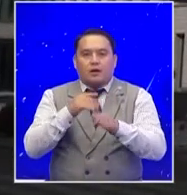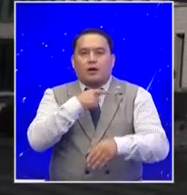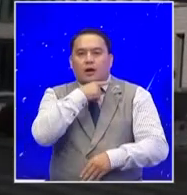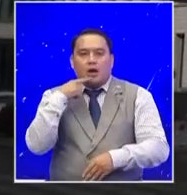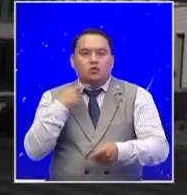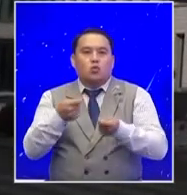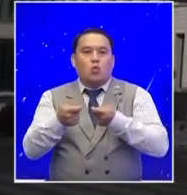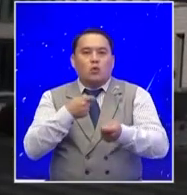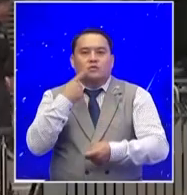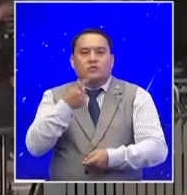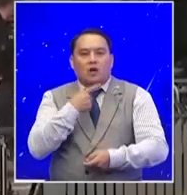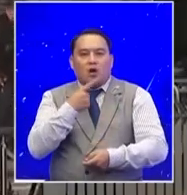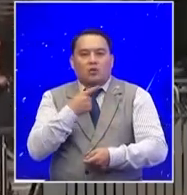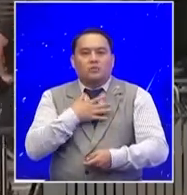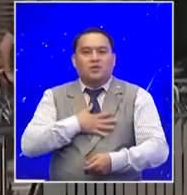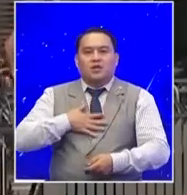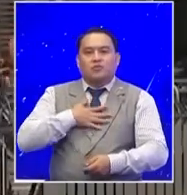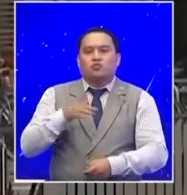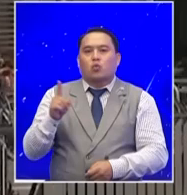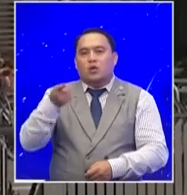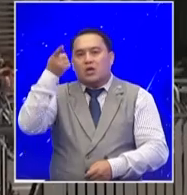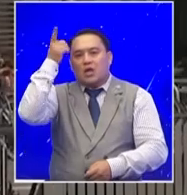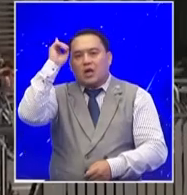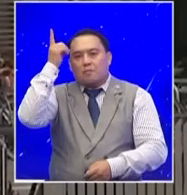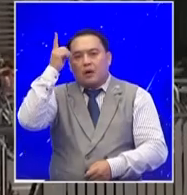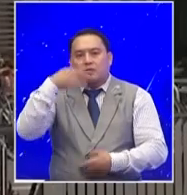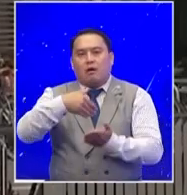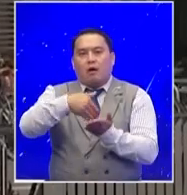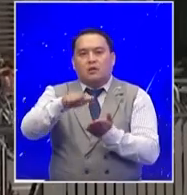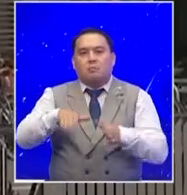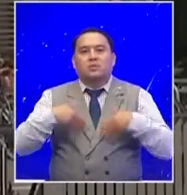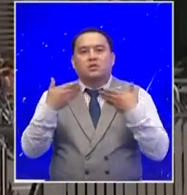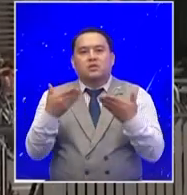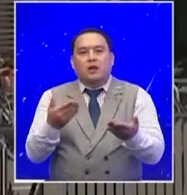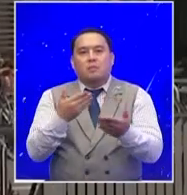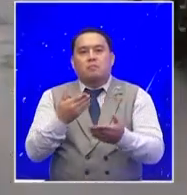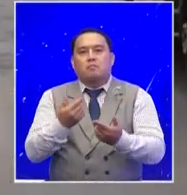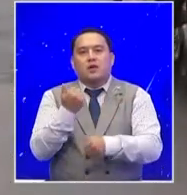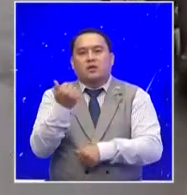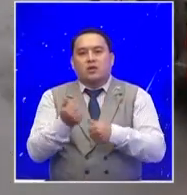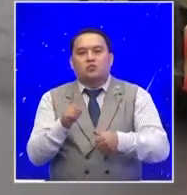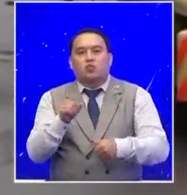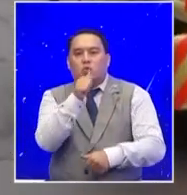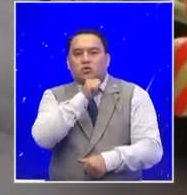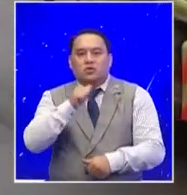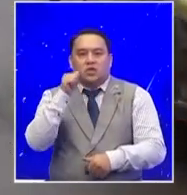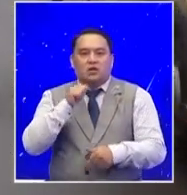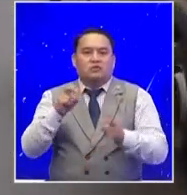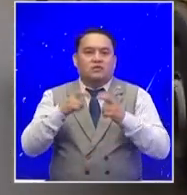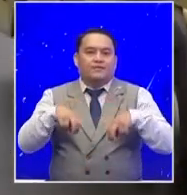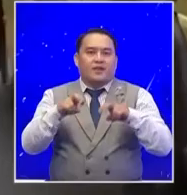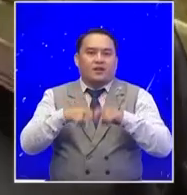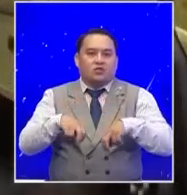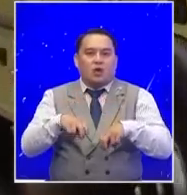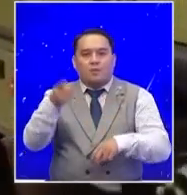руководство высказывало сильную обеспокоенность тем, что Германия отказывается предоставлять такие материалы, ссылаясь на тайну следствия. При